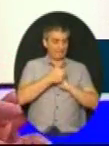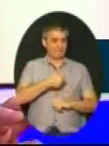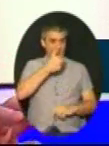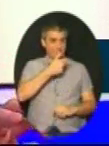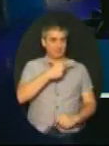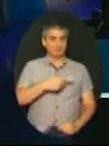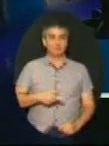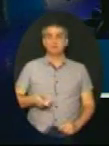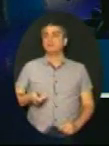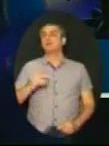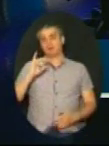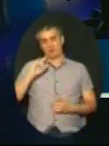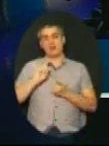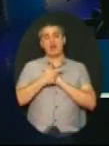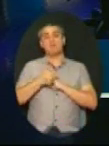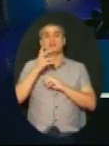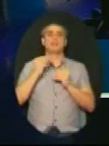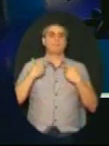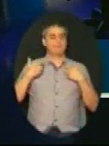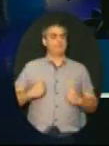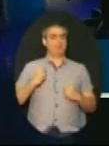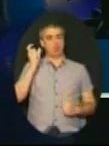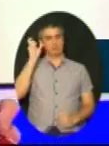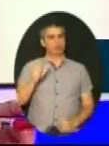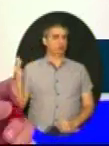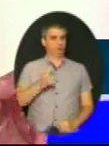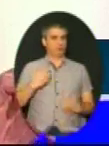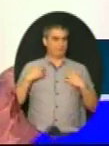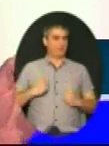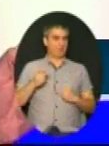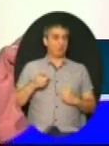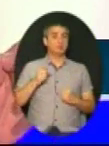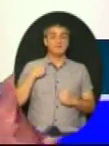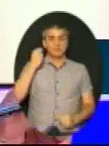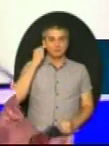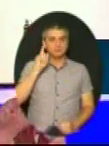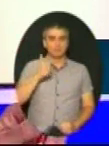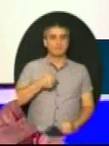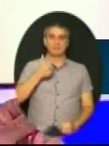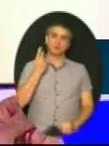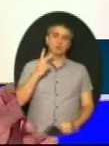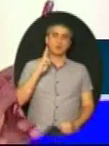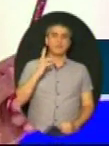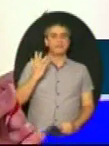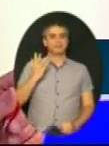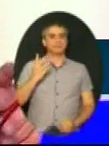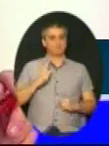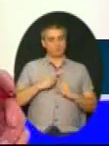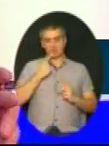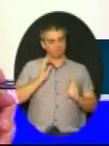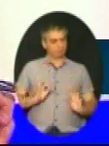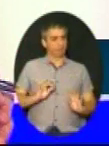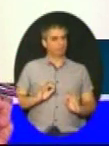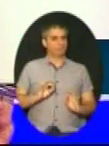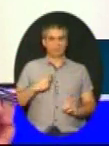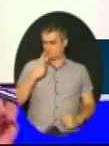להחליף מנהיגות. להחליף מנהיגות במנהיגות ביטחוניסטית, וגם אני חושבת שהמנהיגות צריכה להיות הרבה יותר דוגרית, הרבה